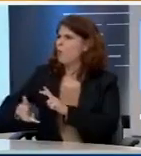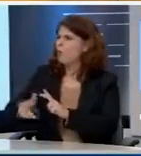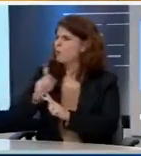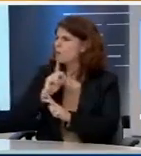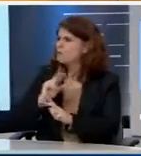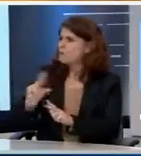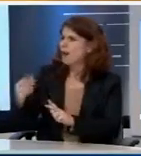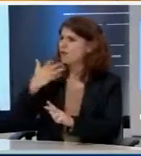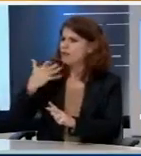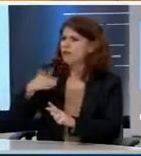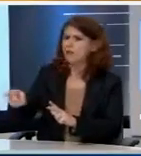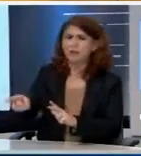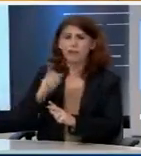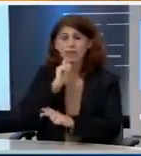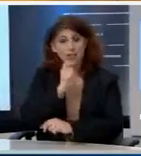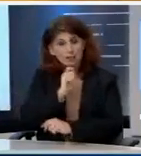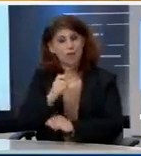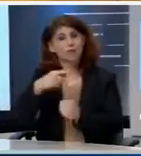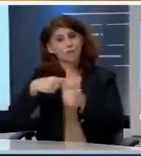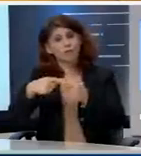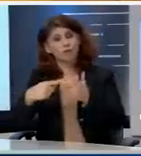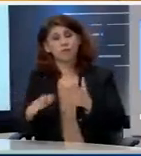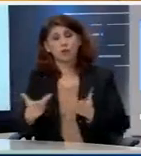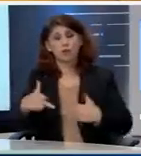και έχουν συνεντεύξεις και ότι